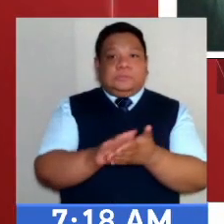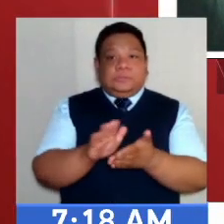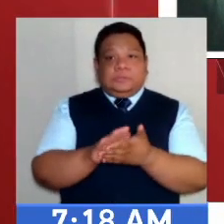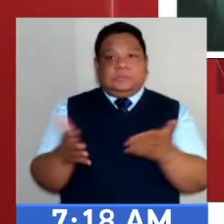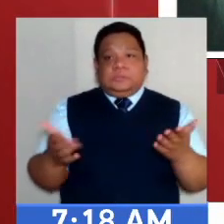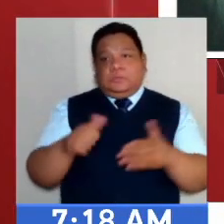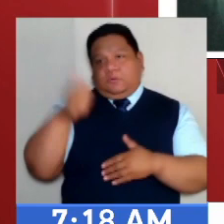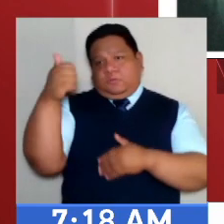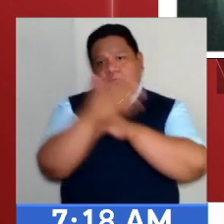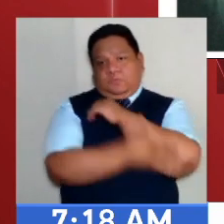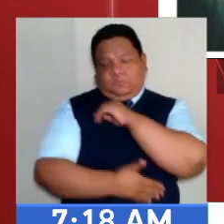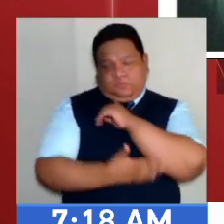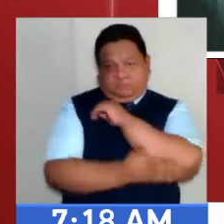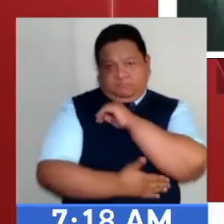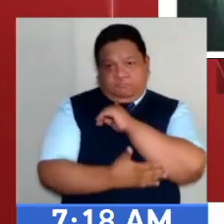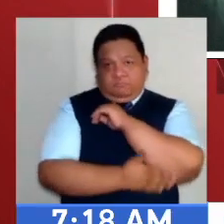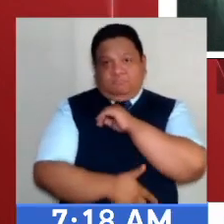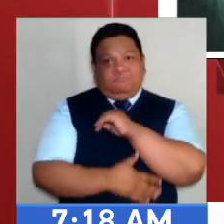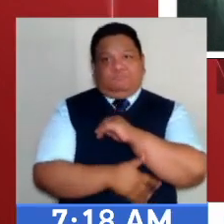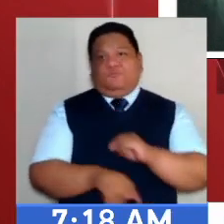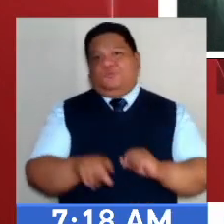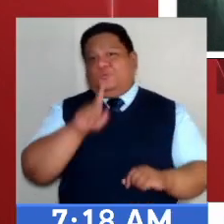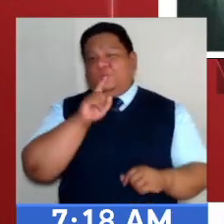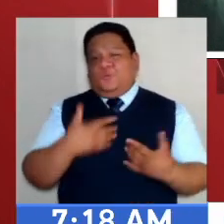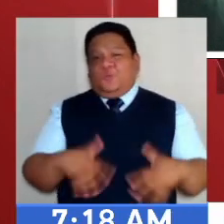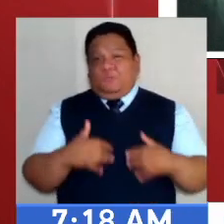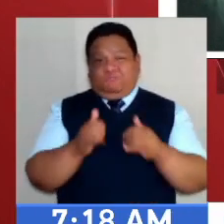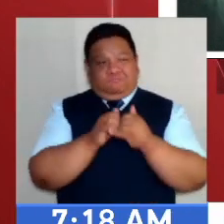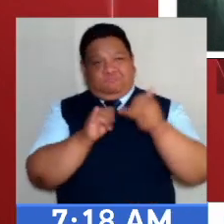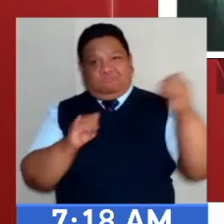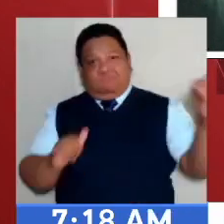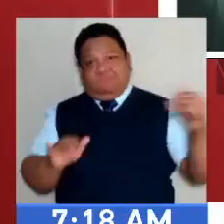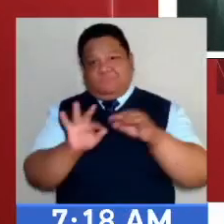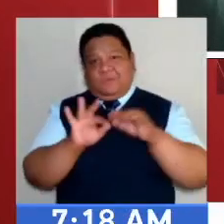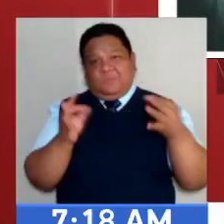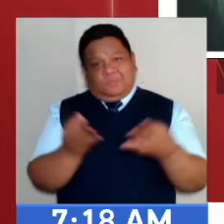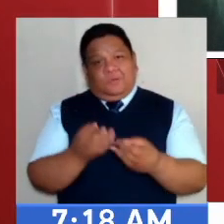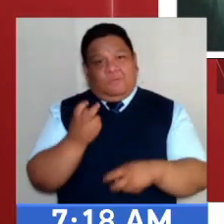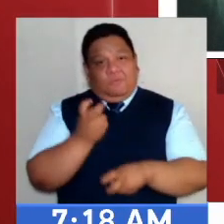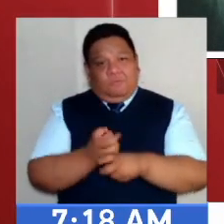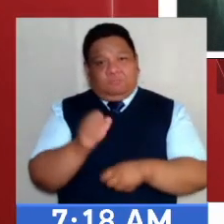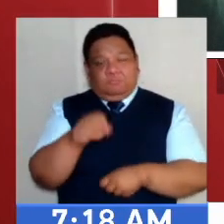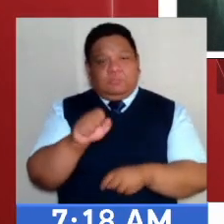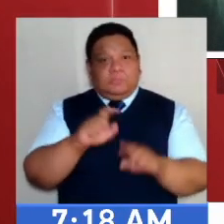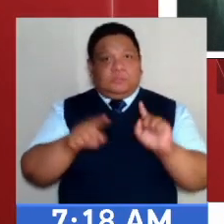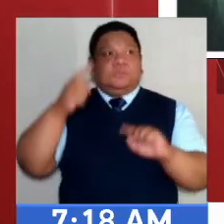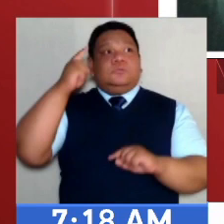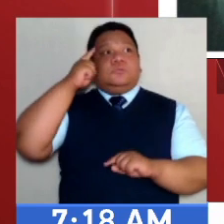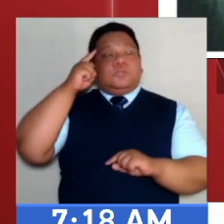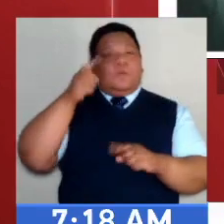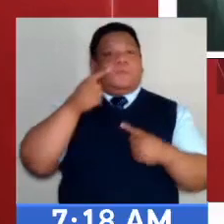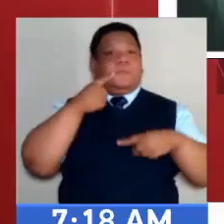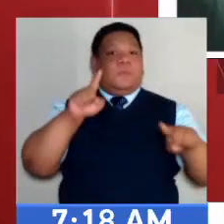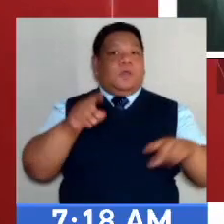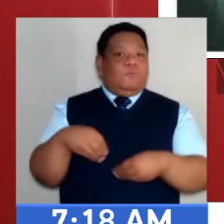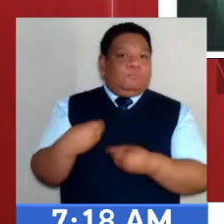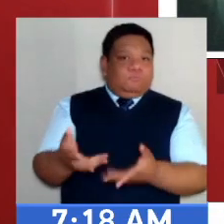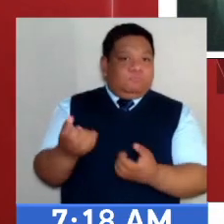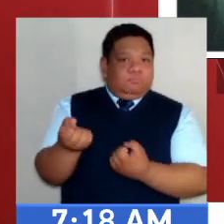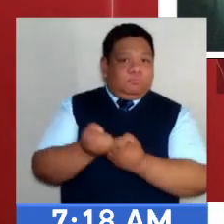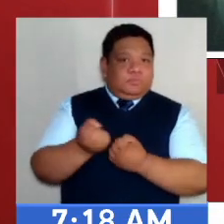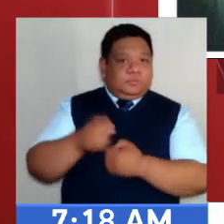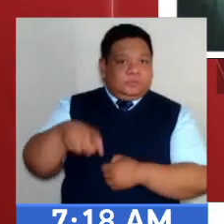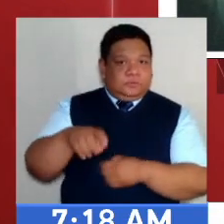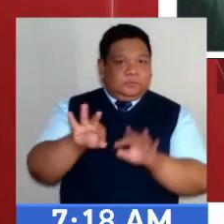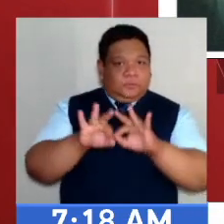raw biro na malayo sa pamilya pero tuwing maiisip niya na maibibigay niya ang pangangailangan ng pamilya, nabubuhayan siya ng loob at